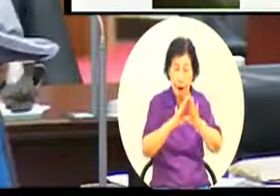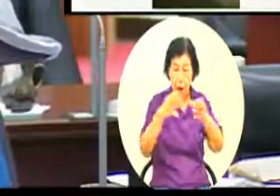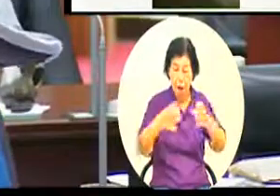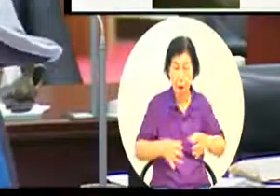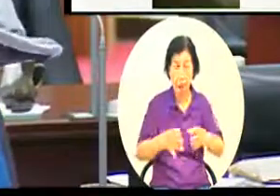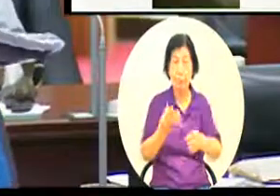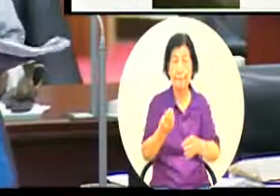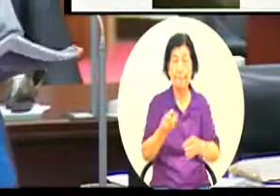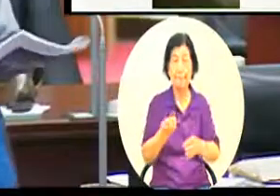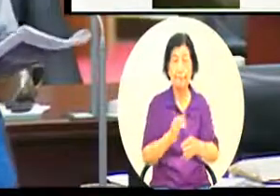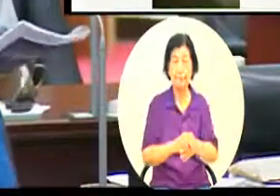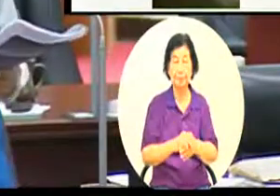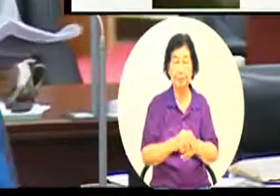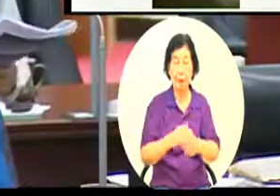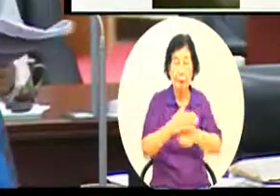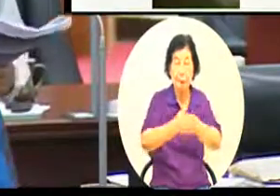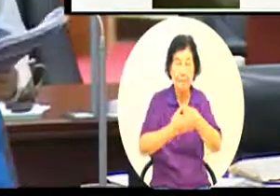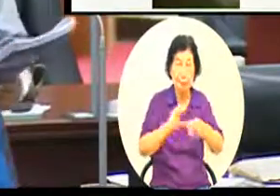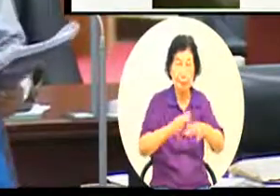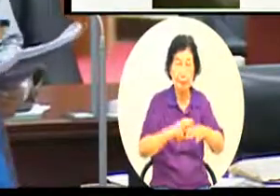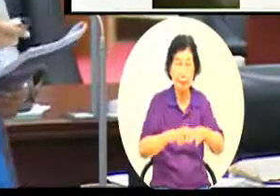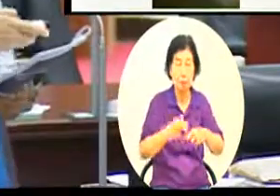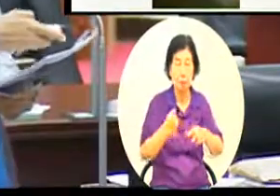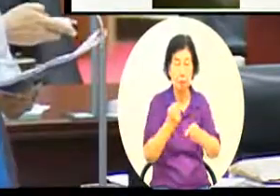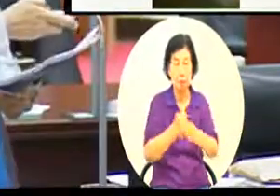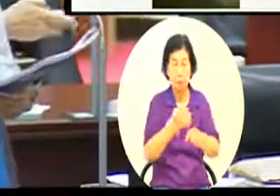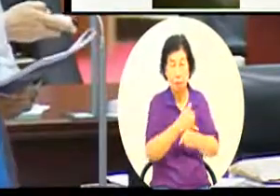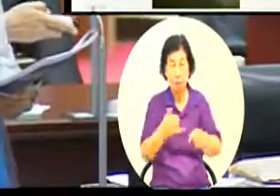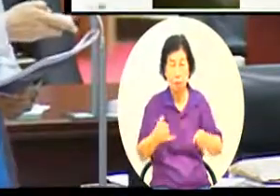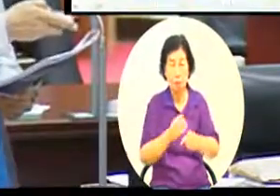全人员精神也要更加紧绷啊。